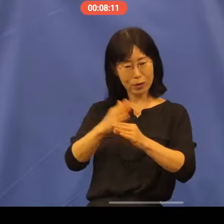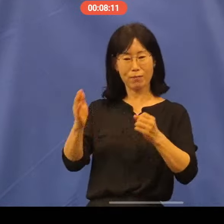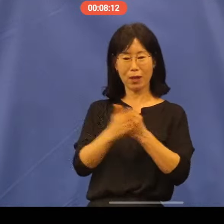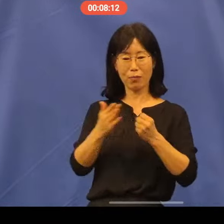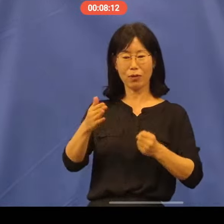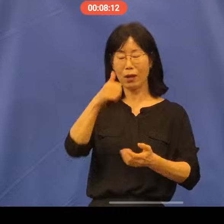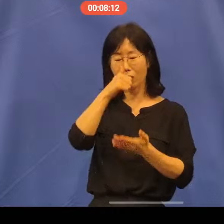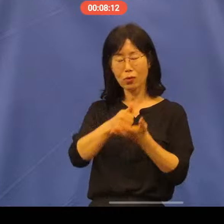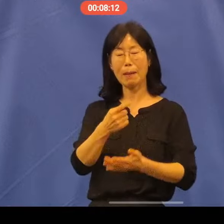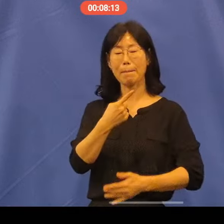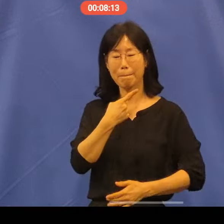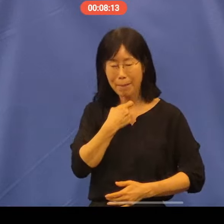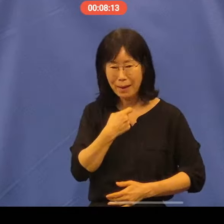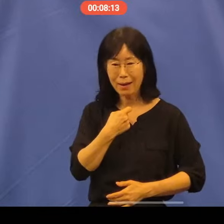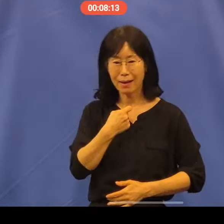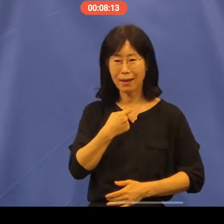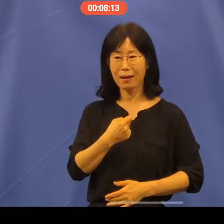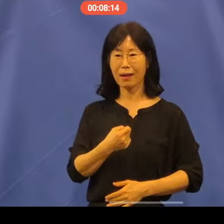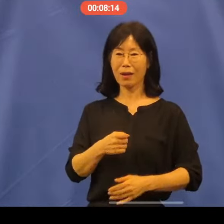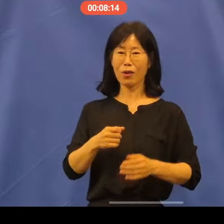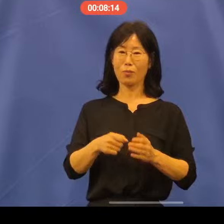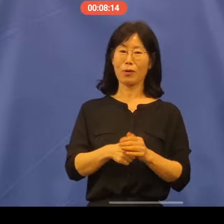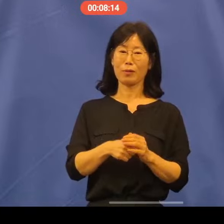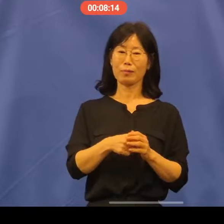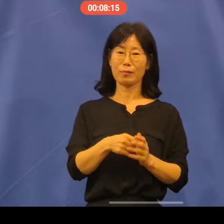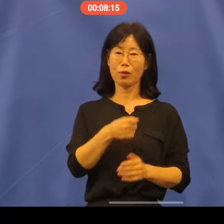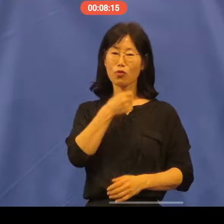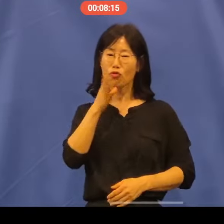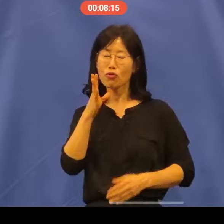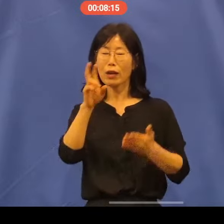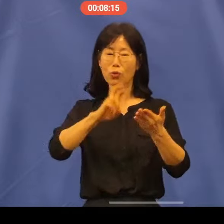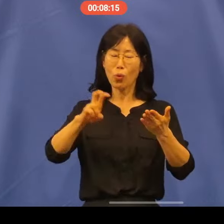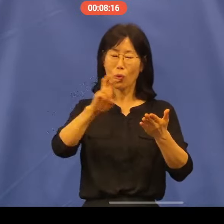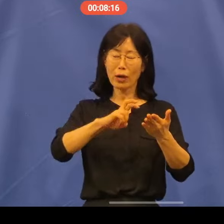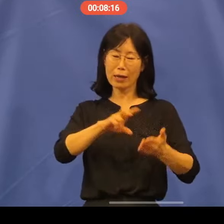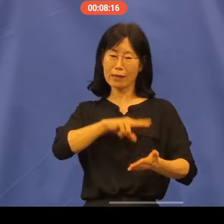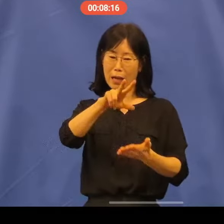그래서 나 노래도 그런 거 있는 거 모르겠어요.